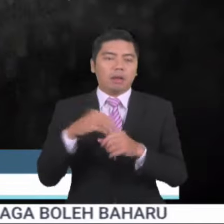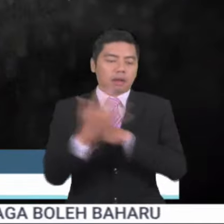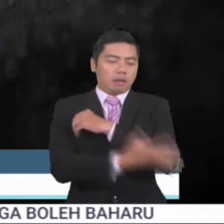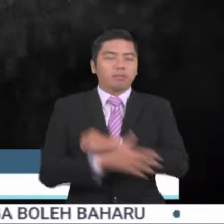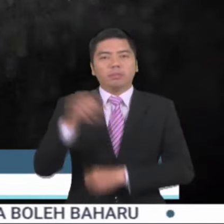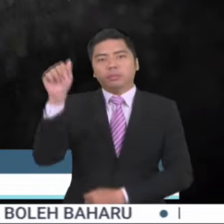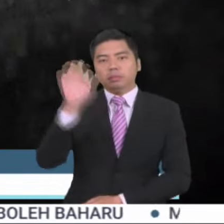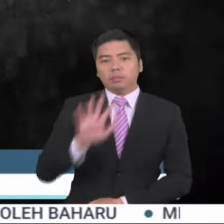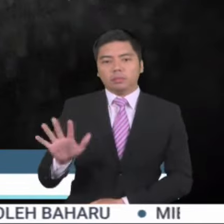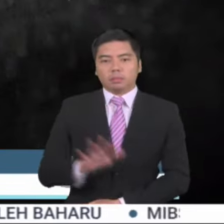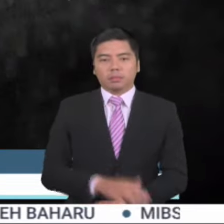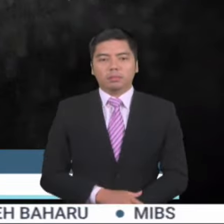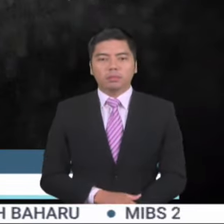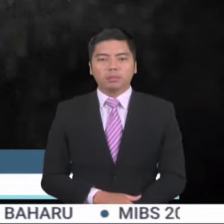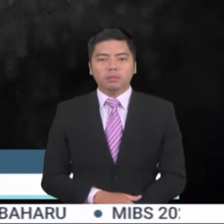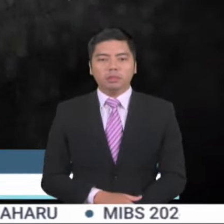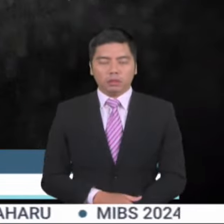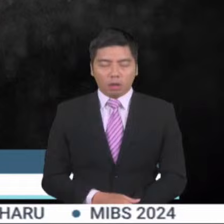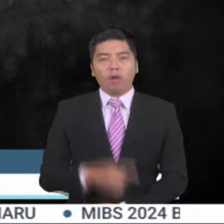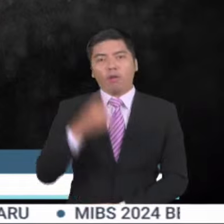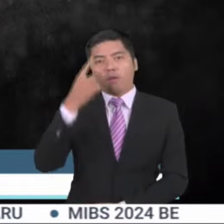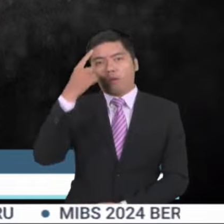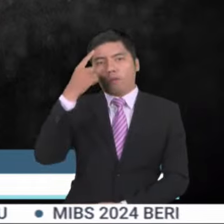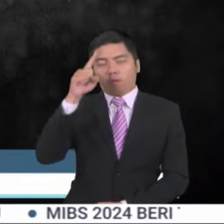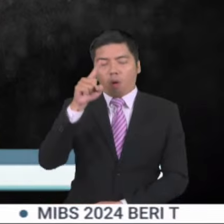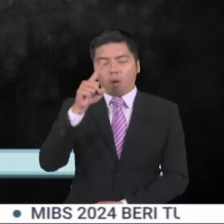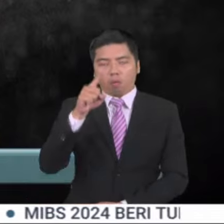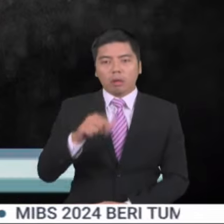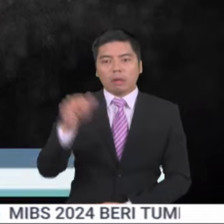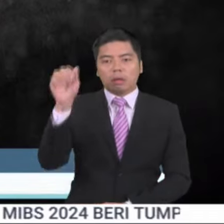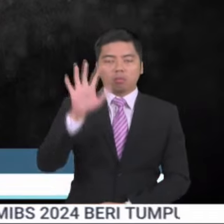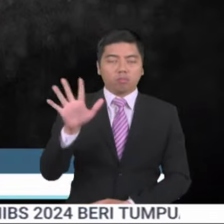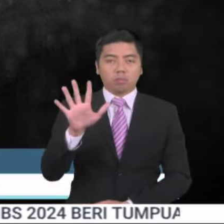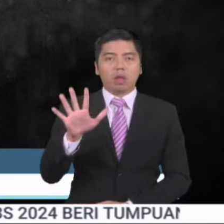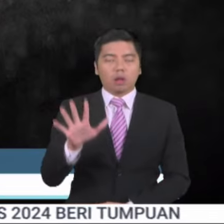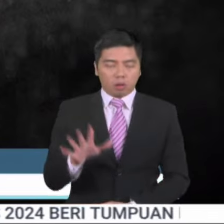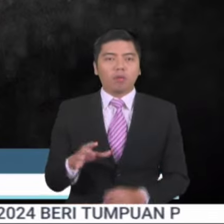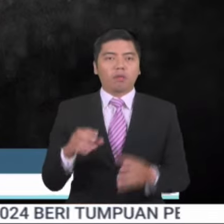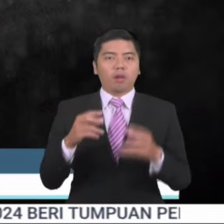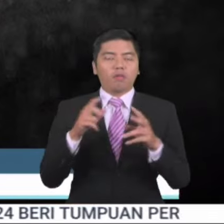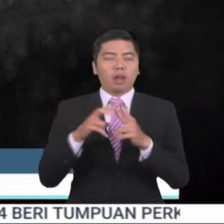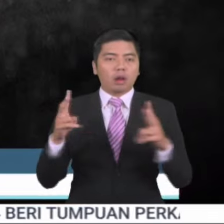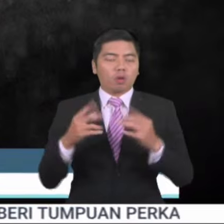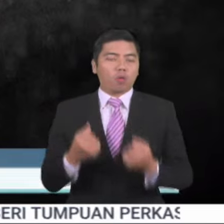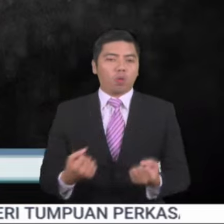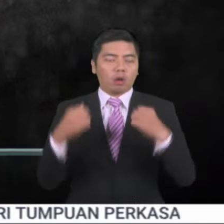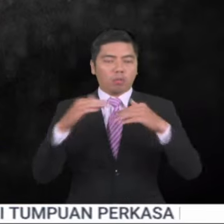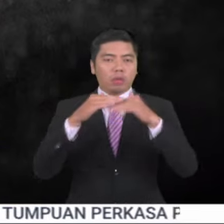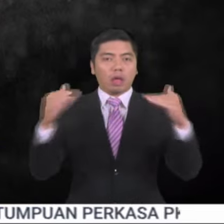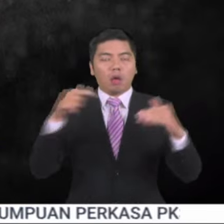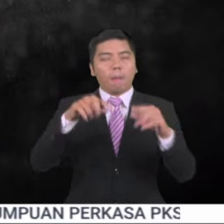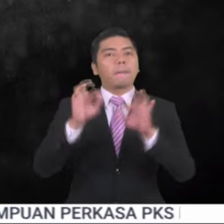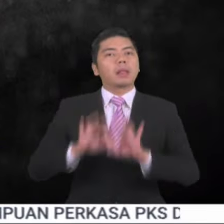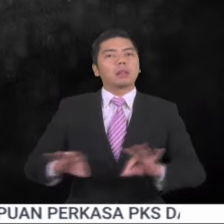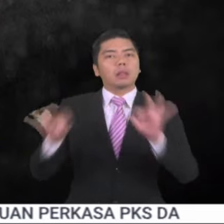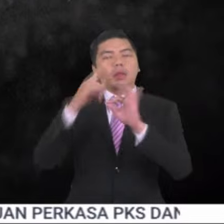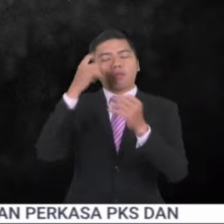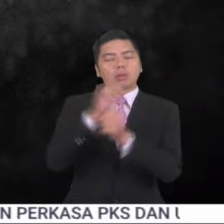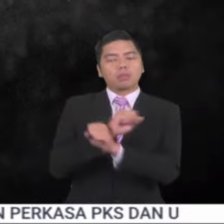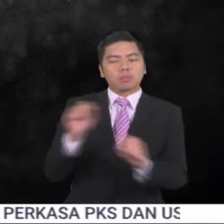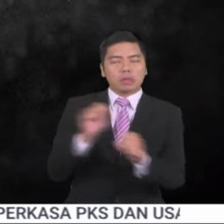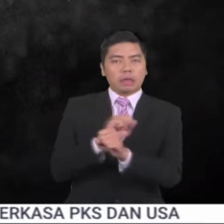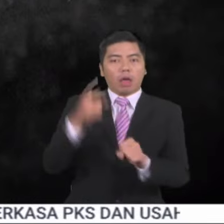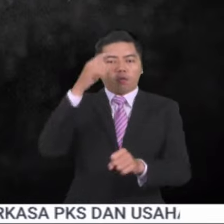ini. Dasar luar negara yang konsisten memainkan peranan penting dalam kesiapsiagaan Malaysia